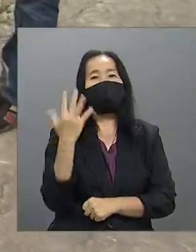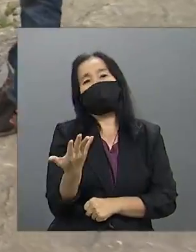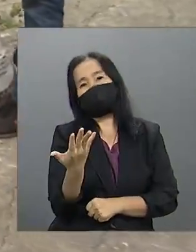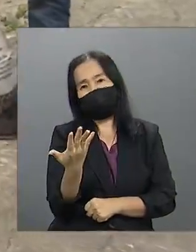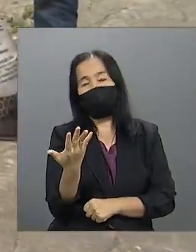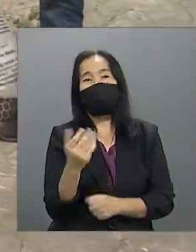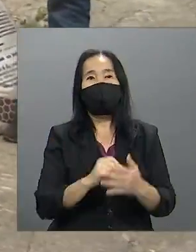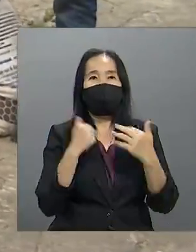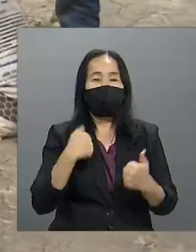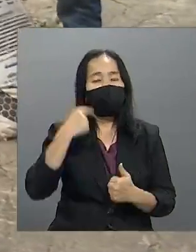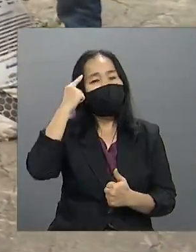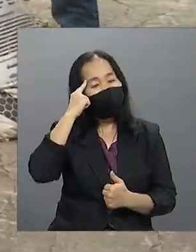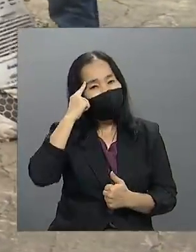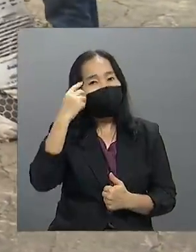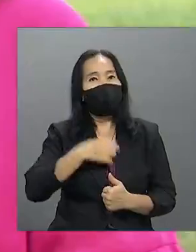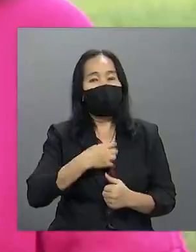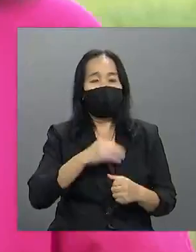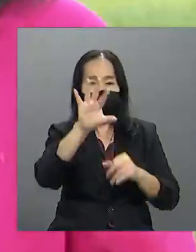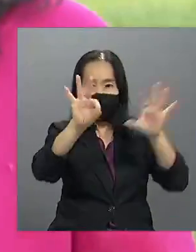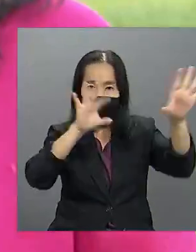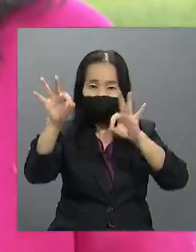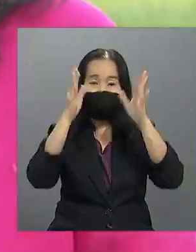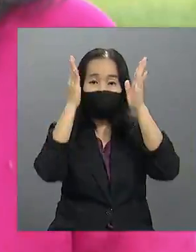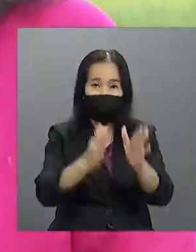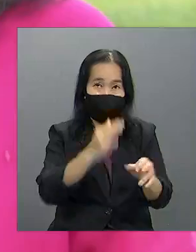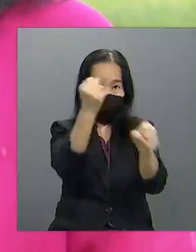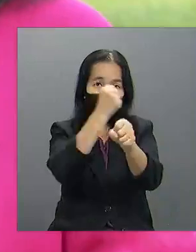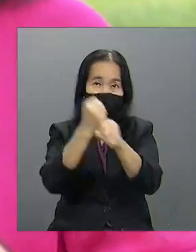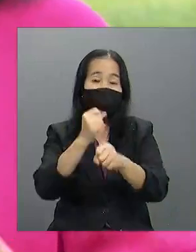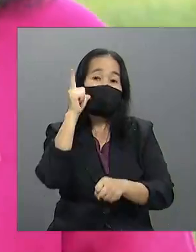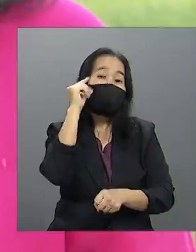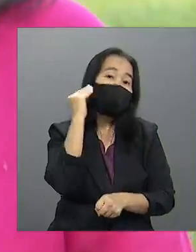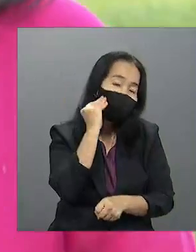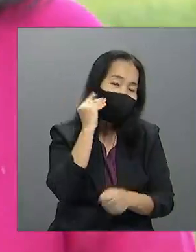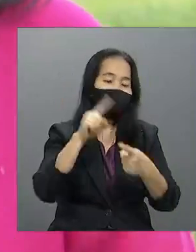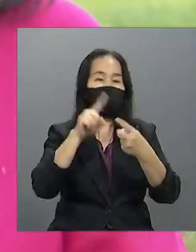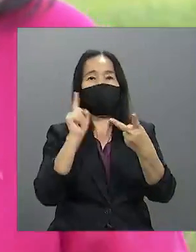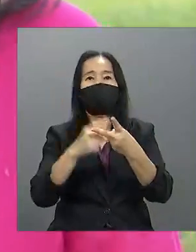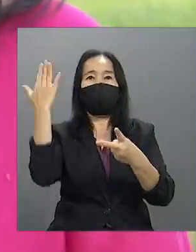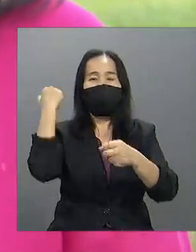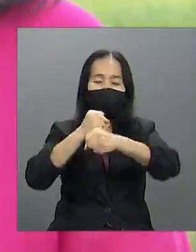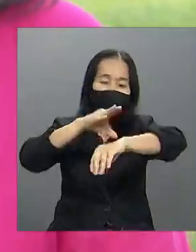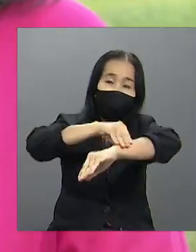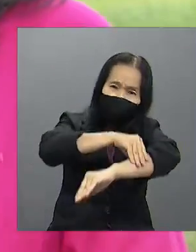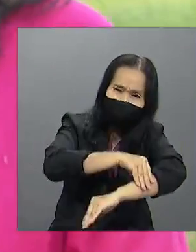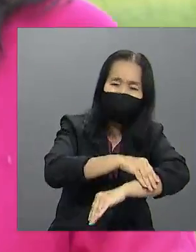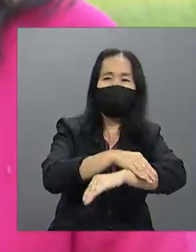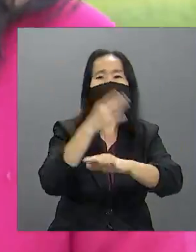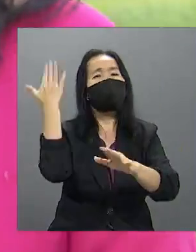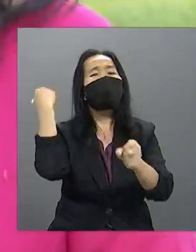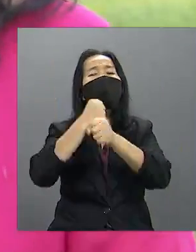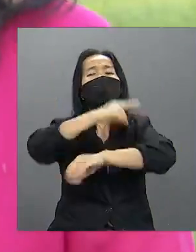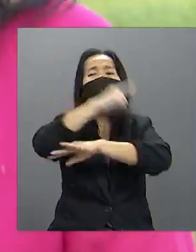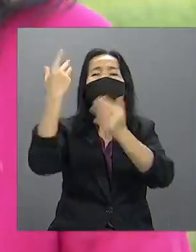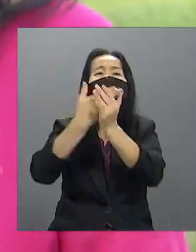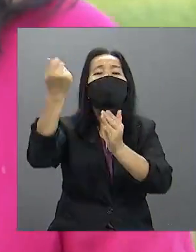จะฝึกคนที่อย่างเช่นเคยเป็นแม่บ้านเคยเป็นคนนวดเคยเป็นอาชีพรายวันอื่นเนี่ยให้มาทำอา